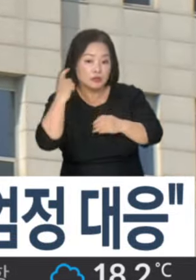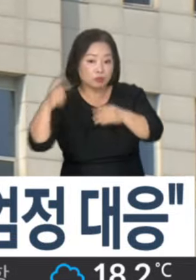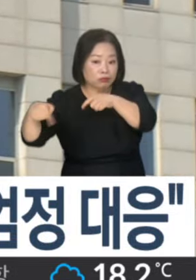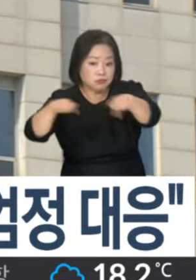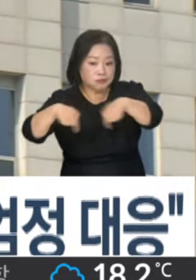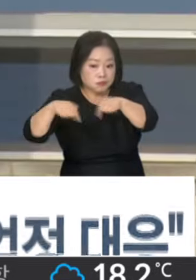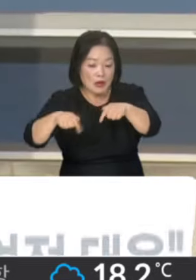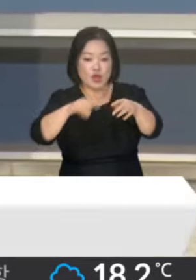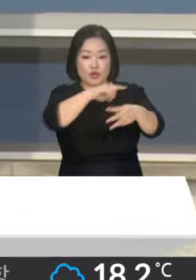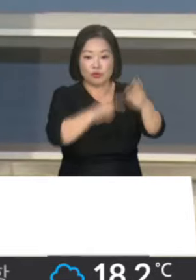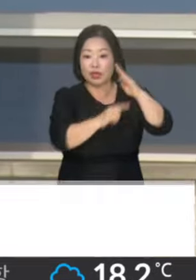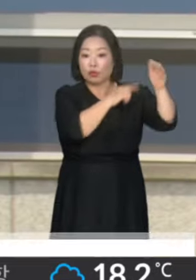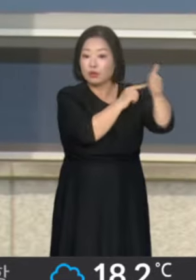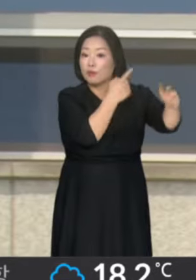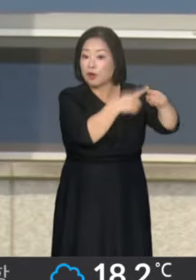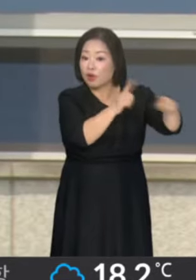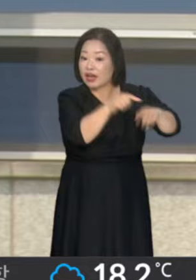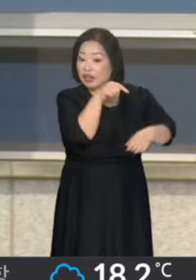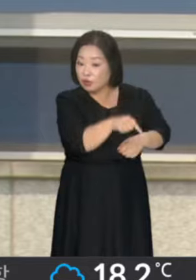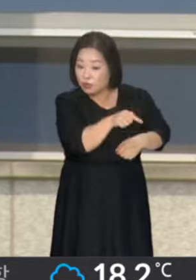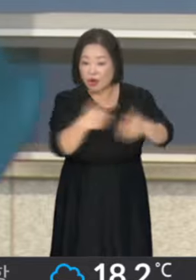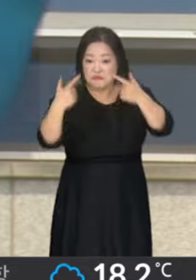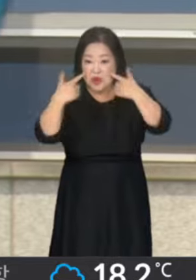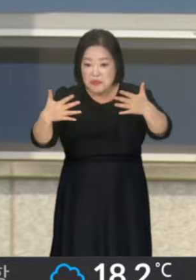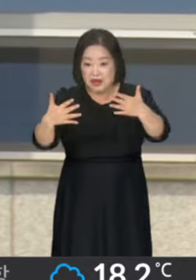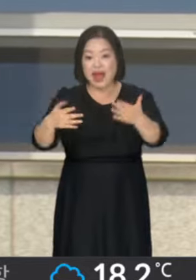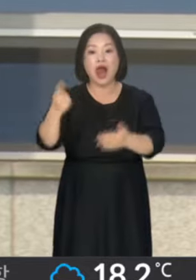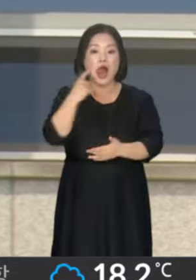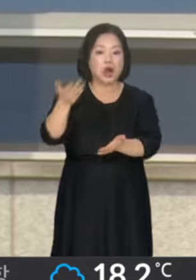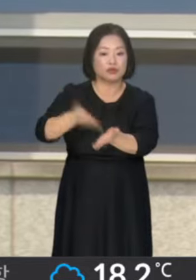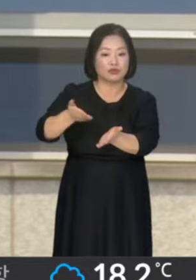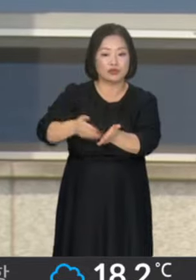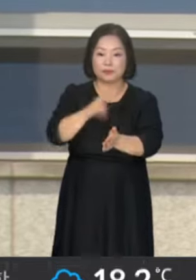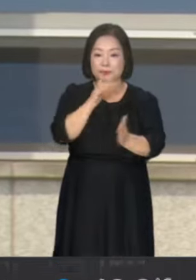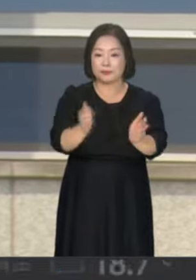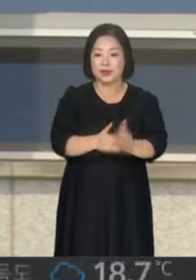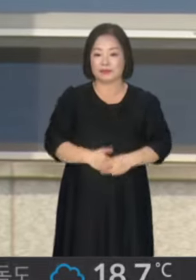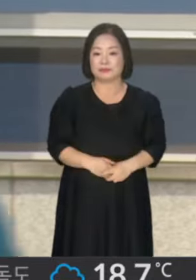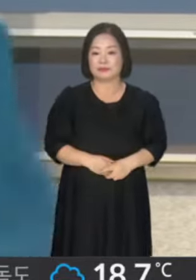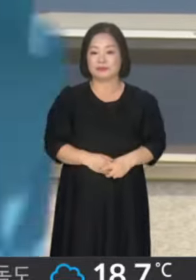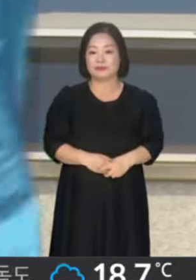윤대통령 관련 평가 역시 명백한 가짜 뉴스라고 말했습니다